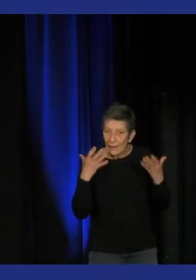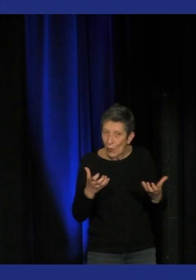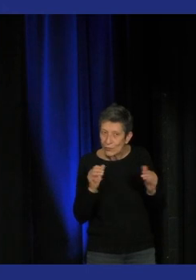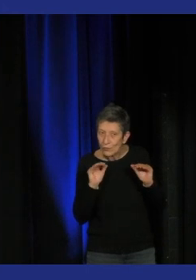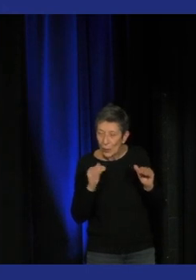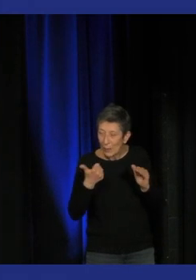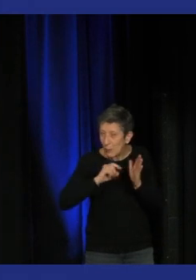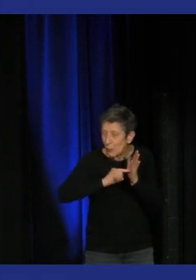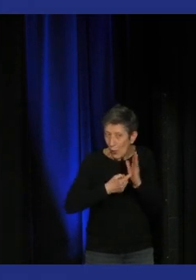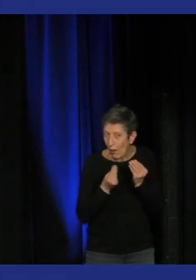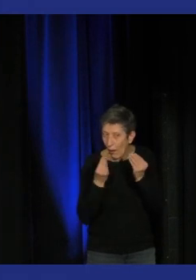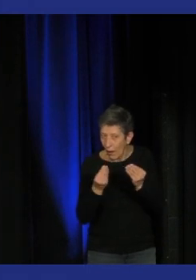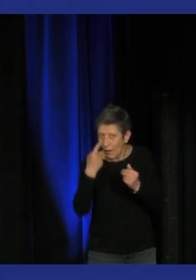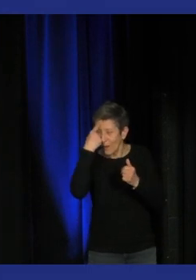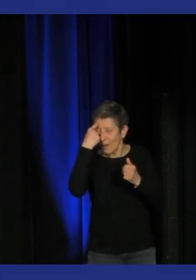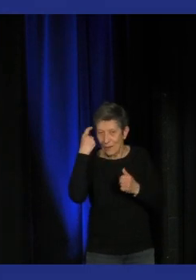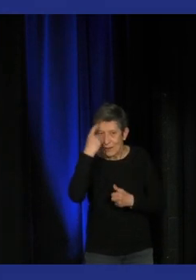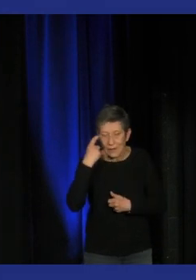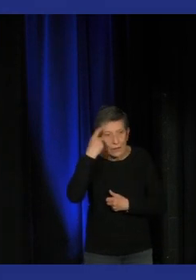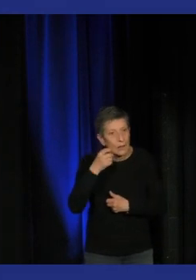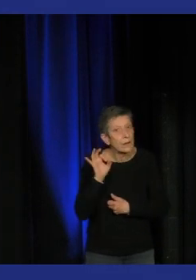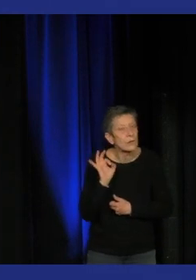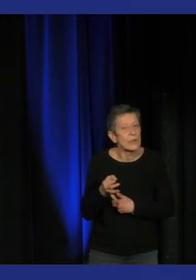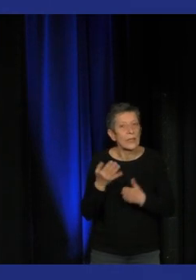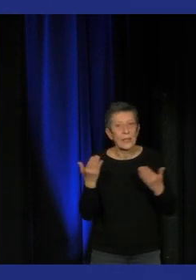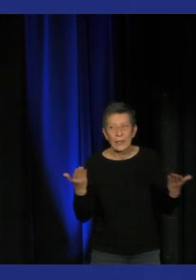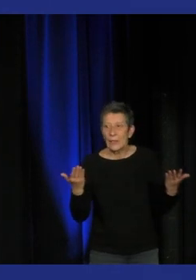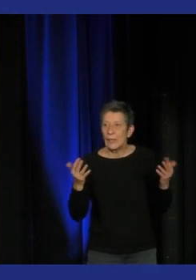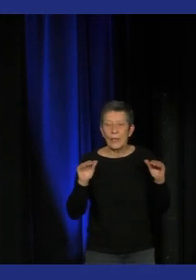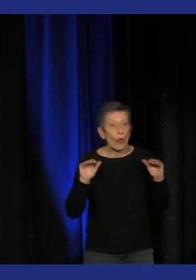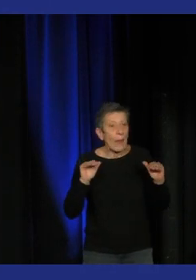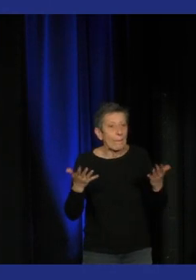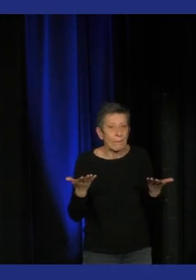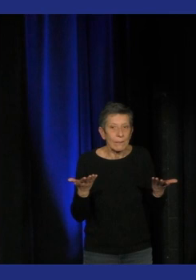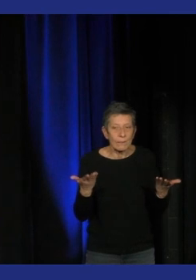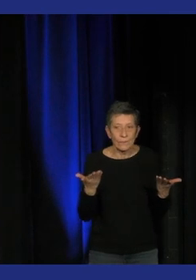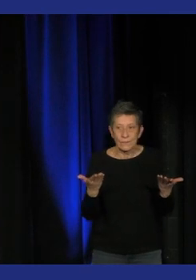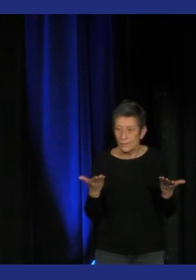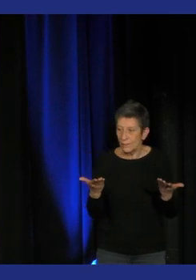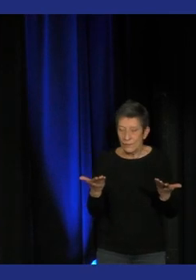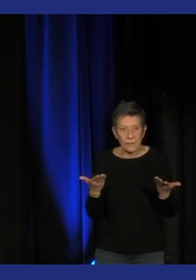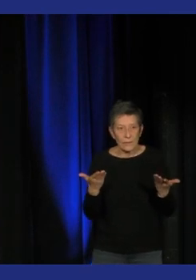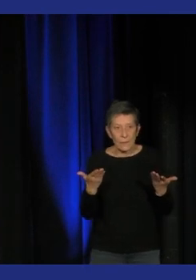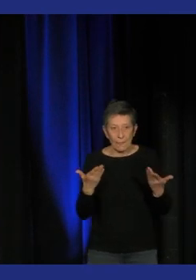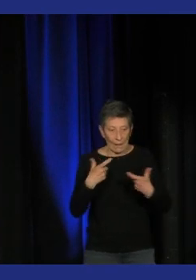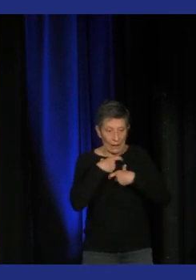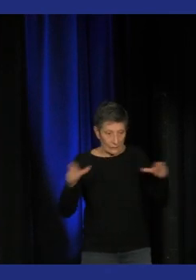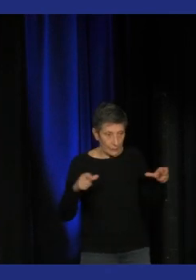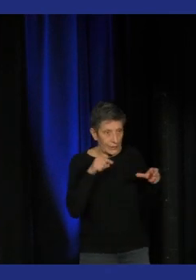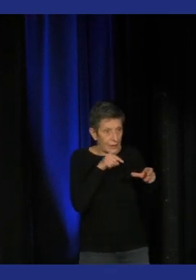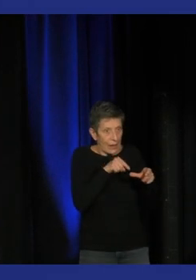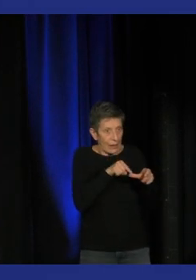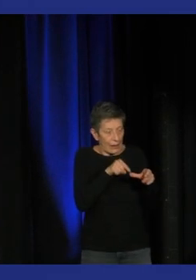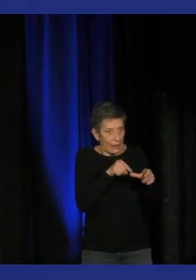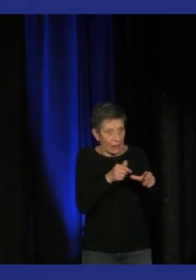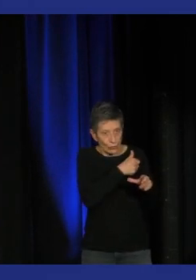avoir un danger avec ce discours qui se focalise sur l'aspect physique de l'accessibilité. Et j'en arrive